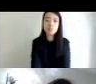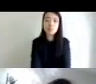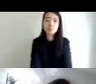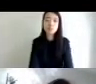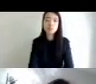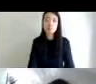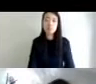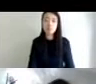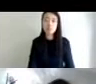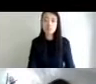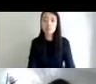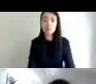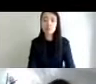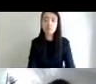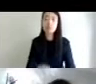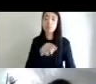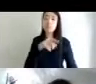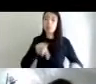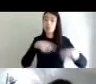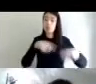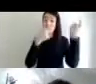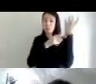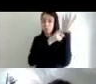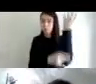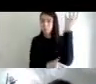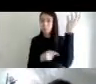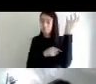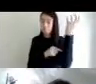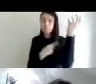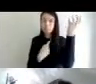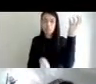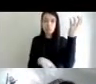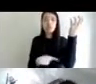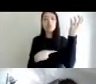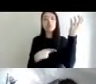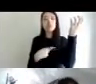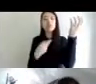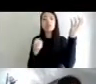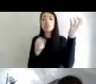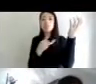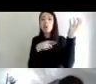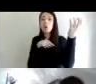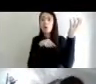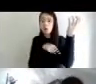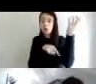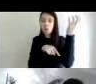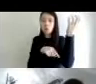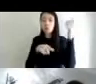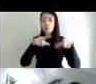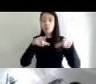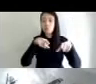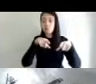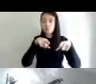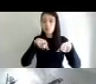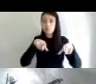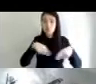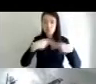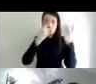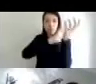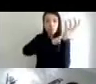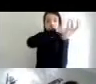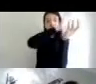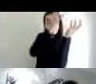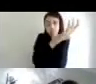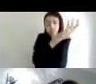這個就是那個樹幹啦。那另外呢，好，這個部分除了一個樹冠啦、樹